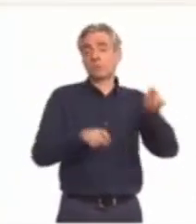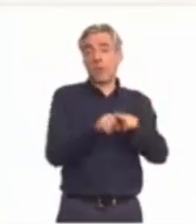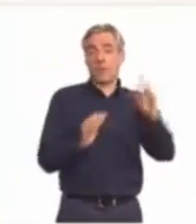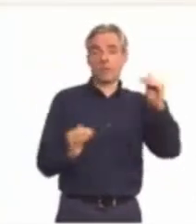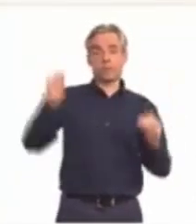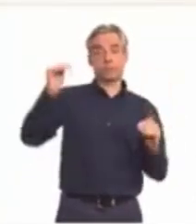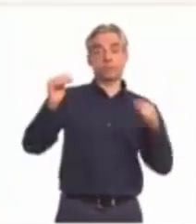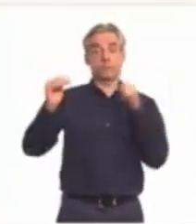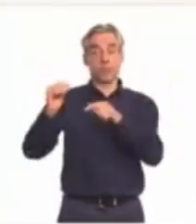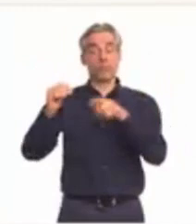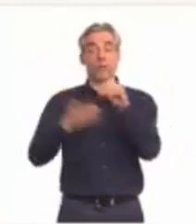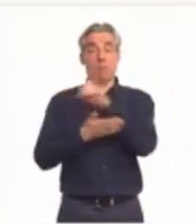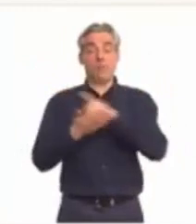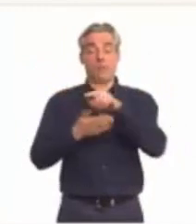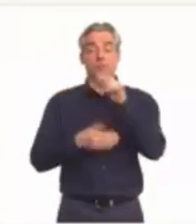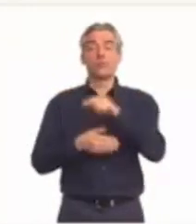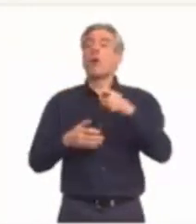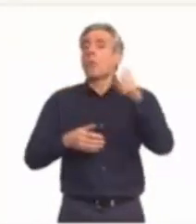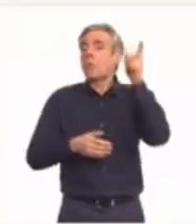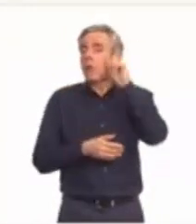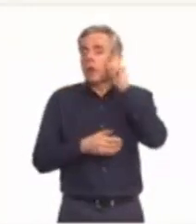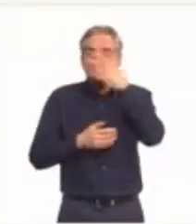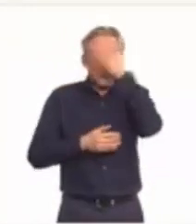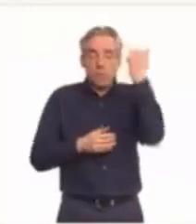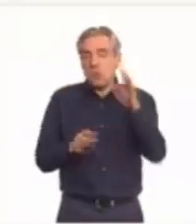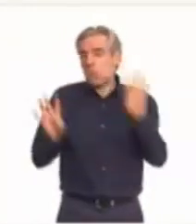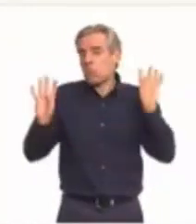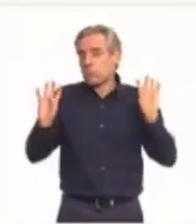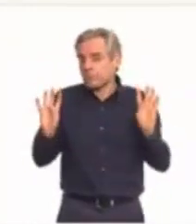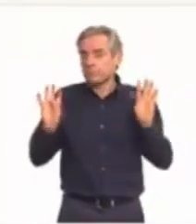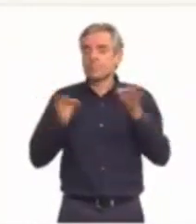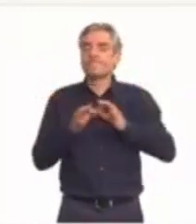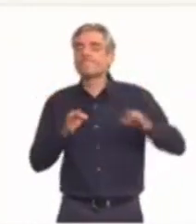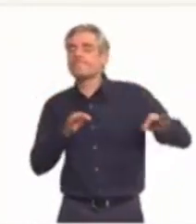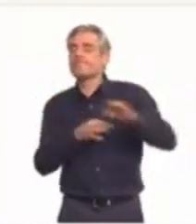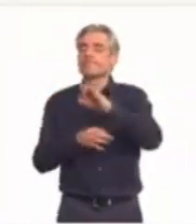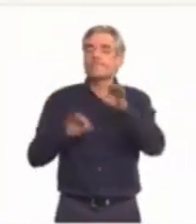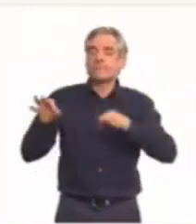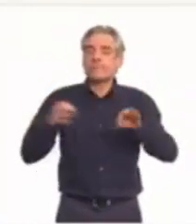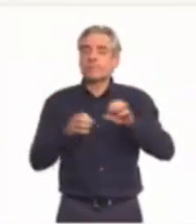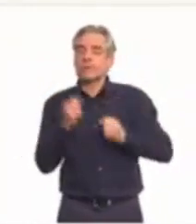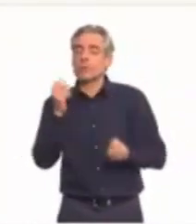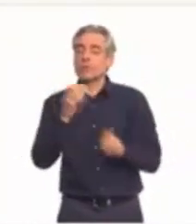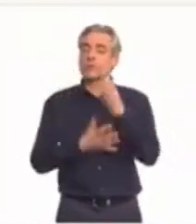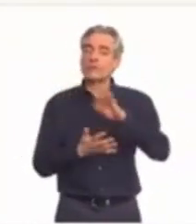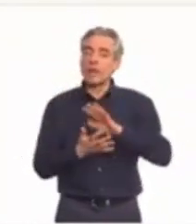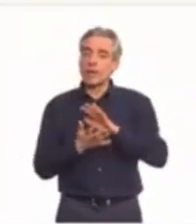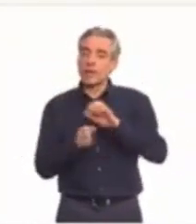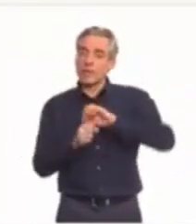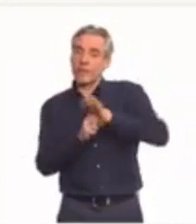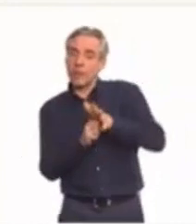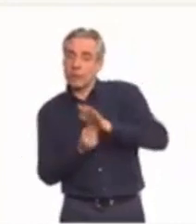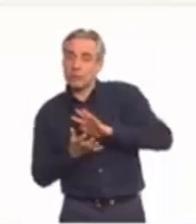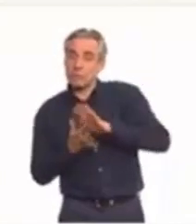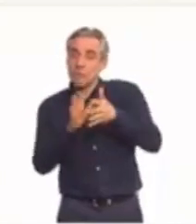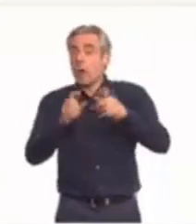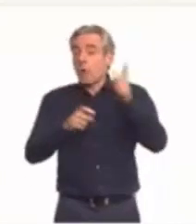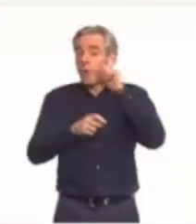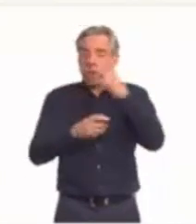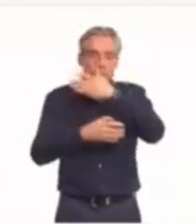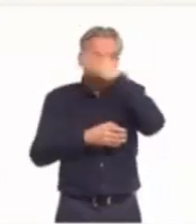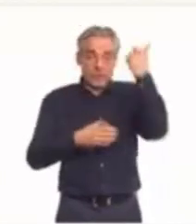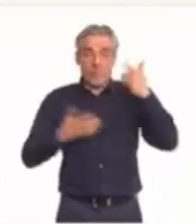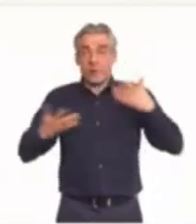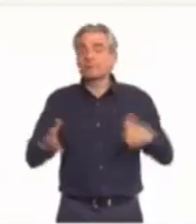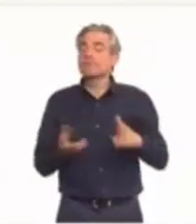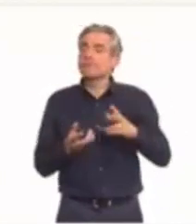Nous n'avons pas à ce stade d'explication à la diffusion de ces variants dans ce territoire particulier de notre